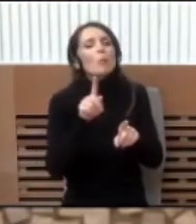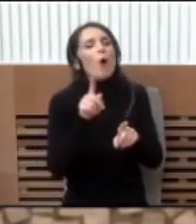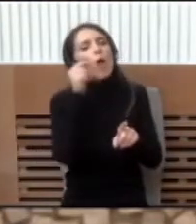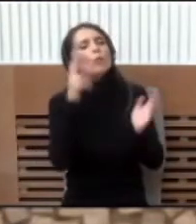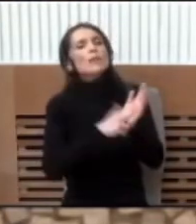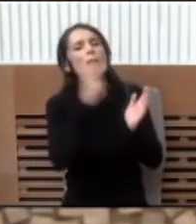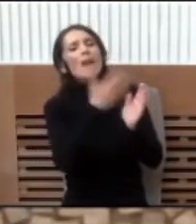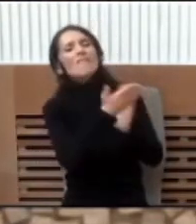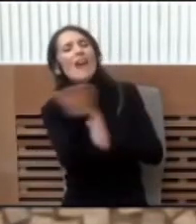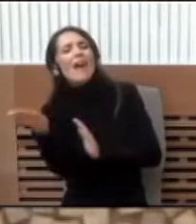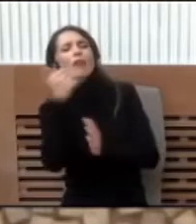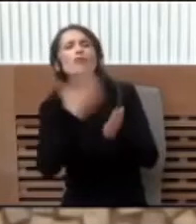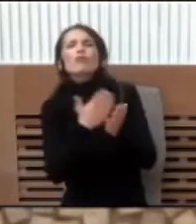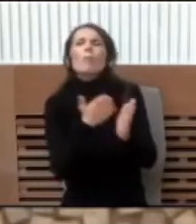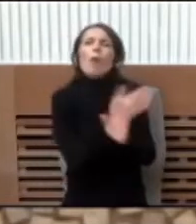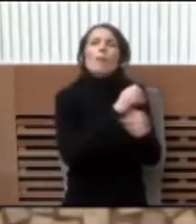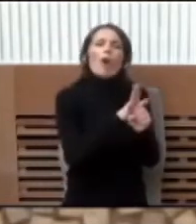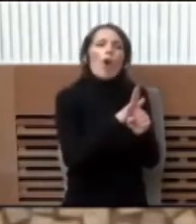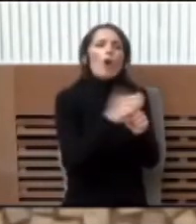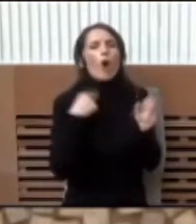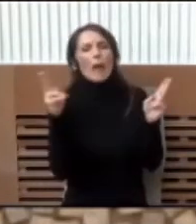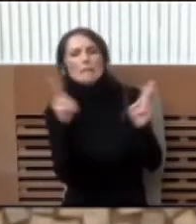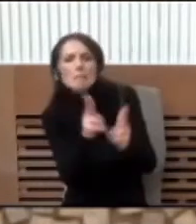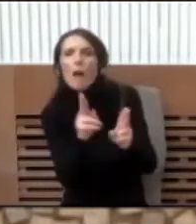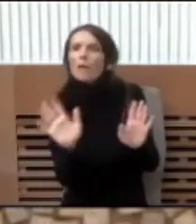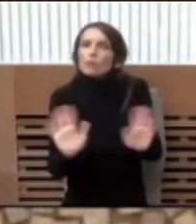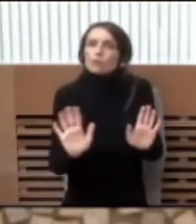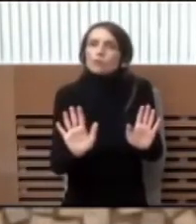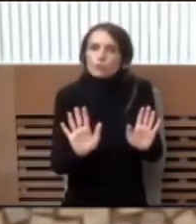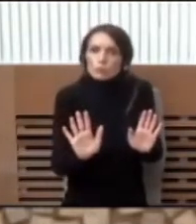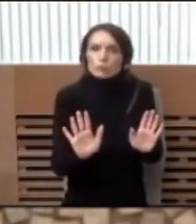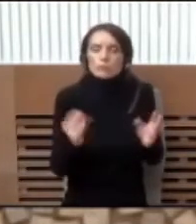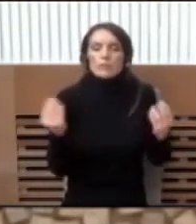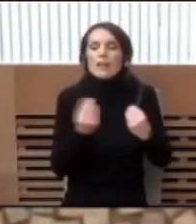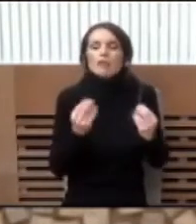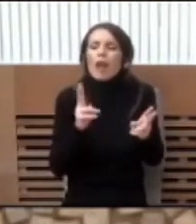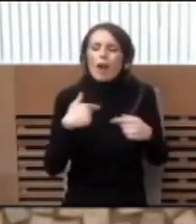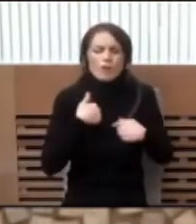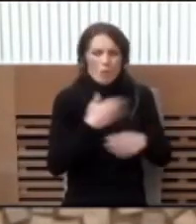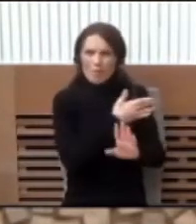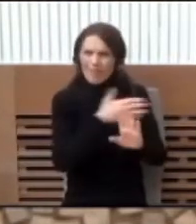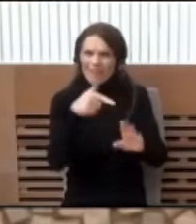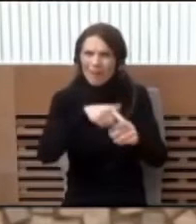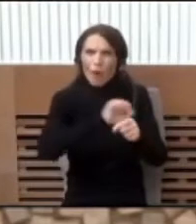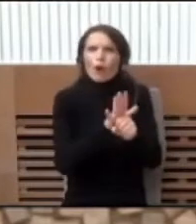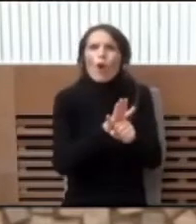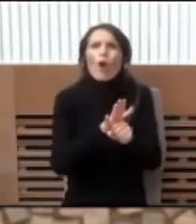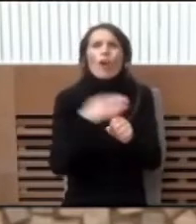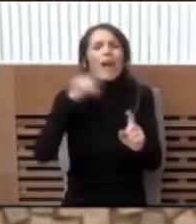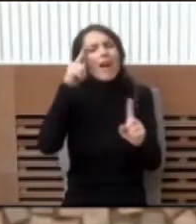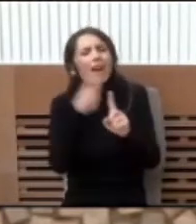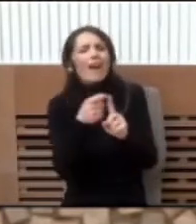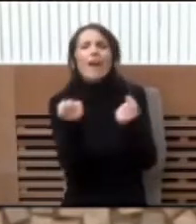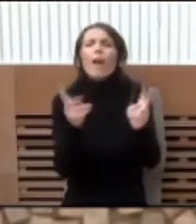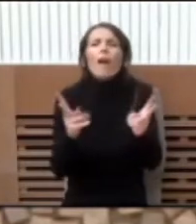krize. Zato što je Srbija upravljala krizom vodeći se prevashodno brigom o građanima